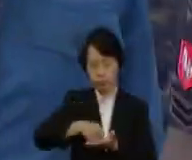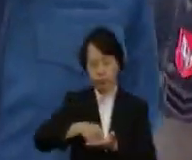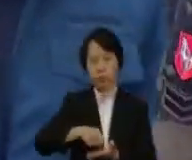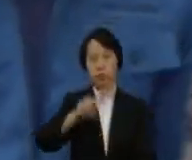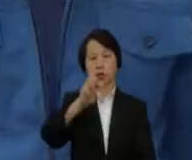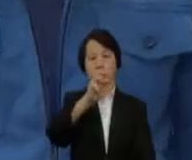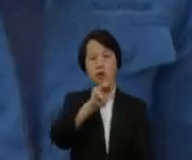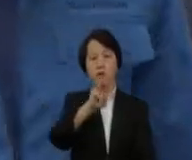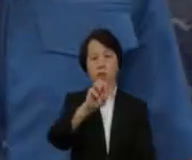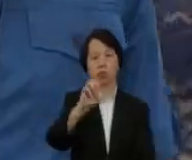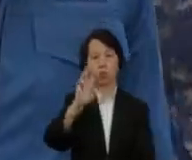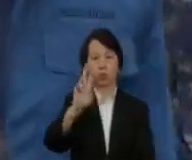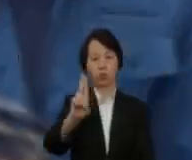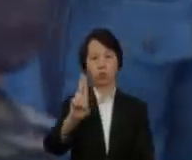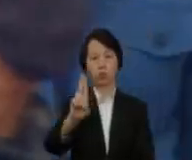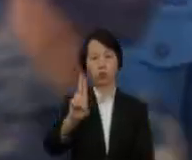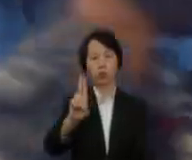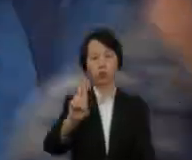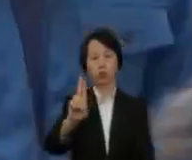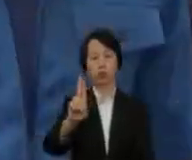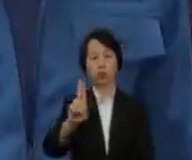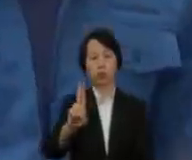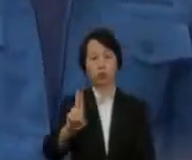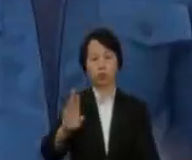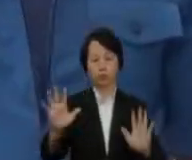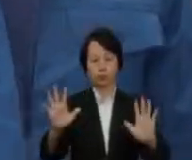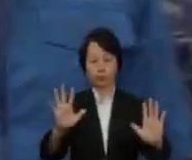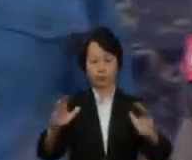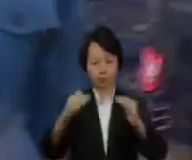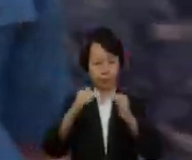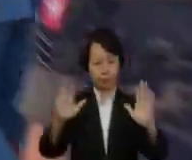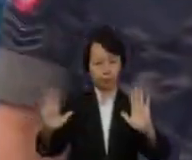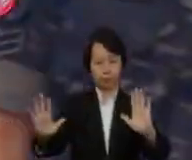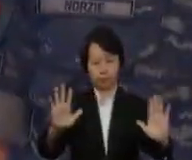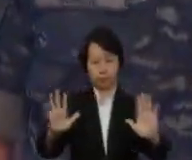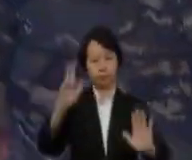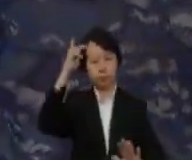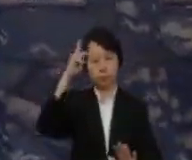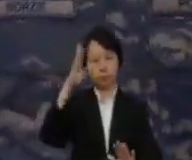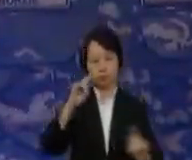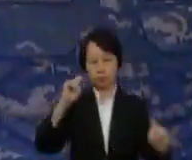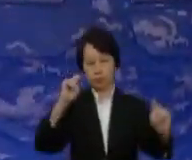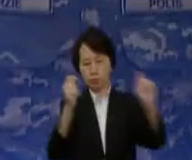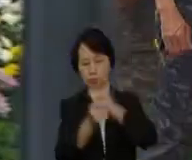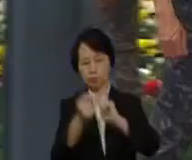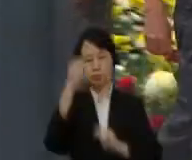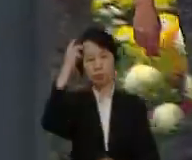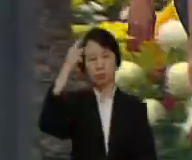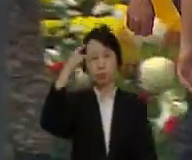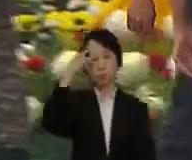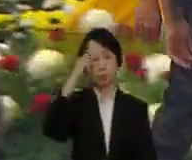memorandum persefahaman ataupun MOU kestabilan politik dan transformasi